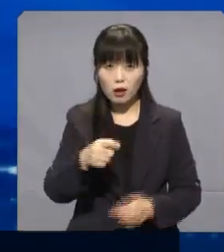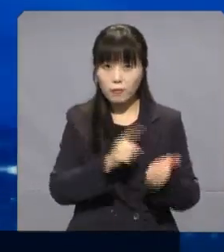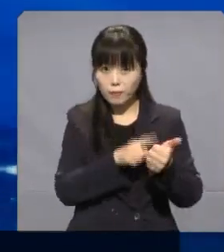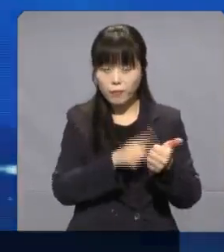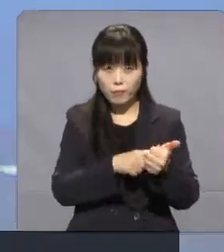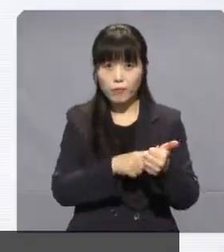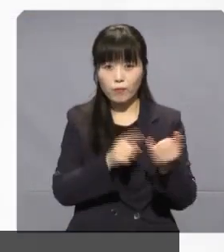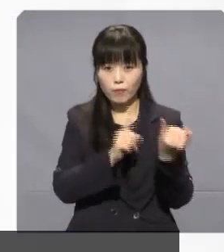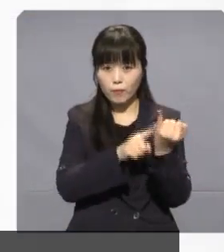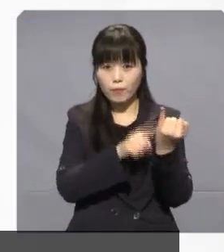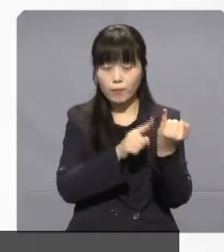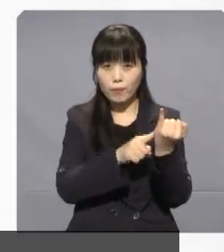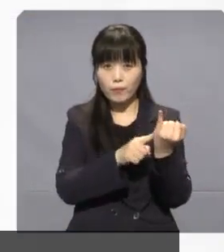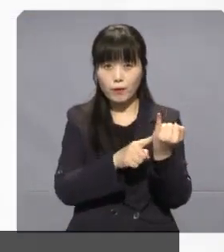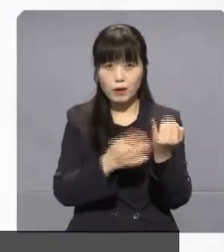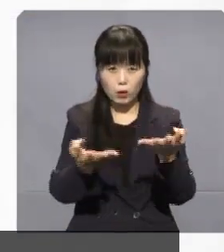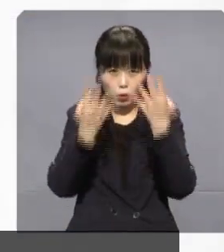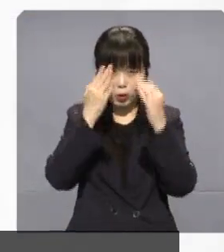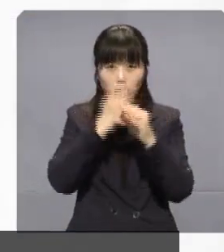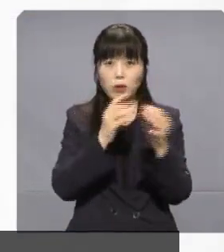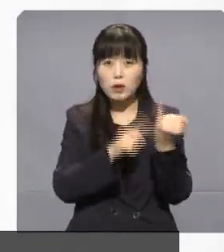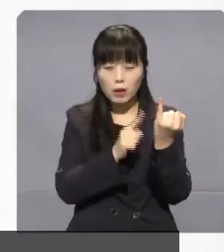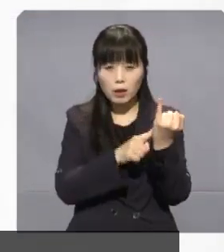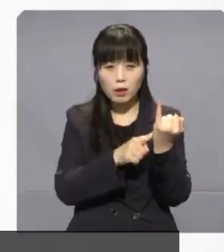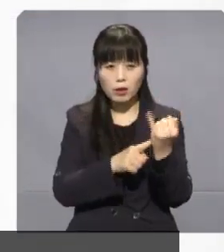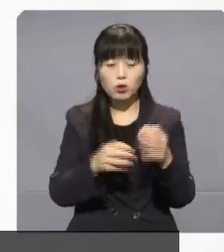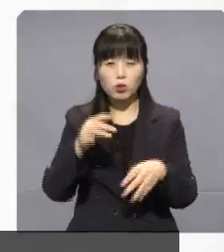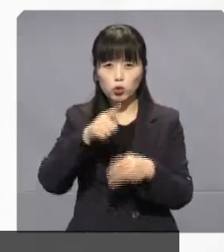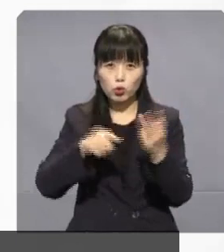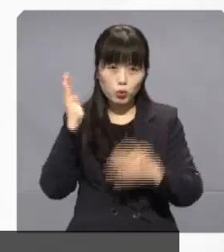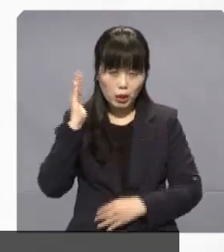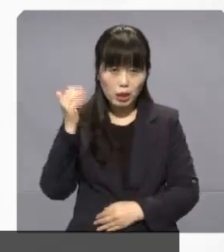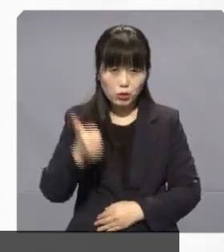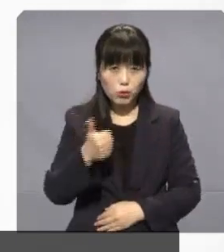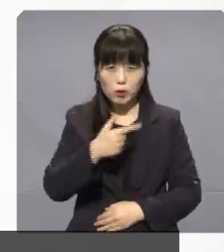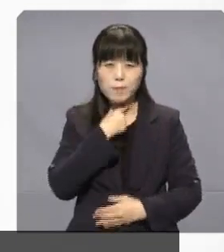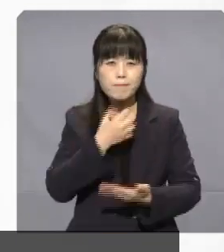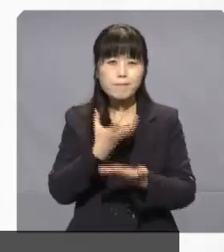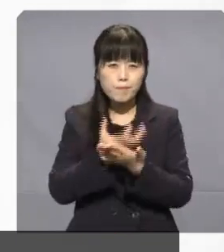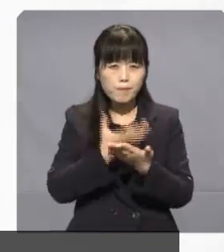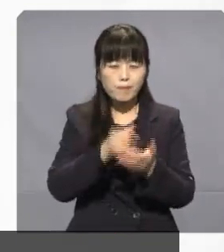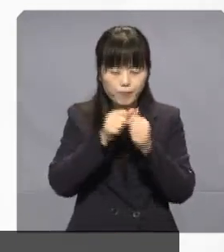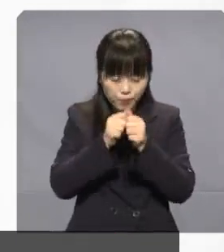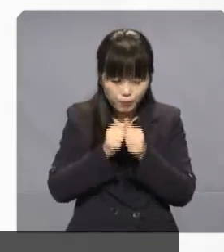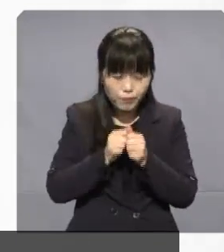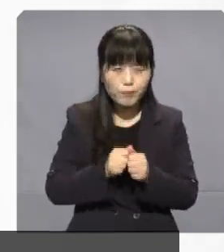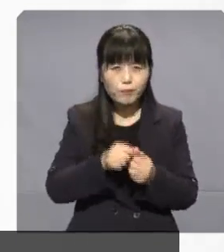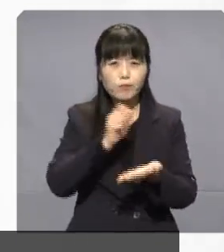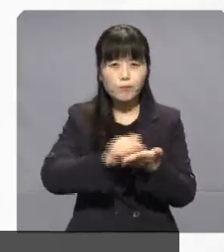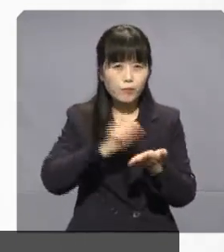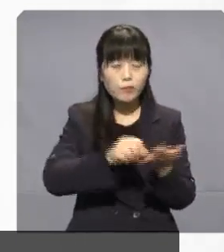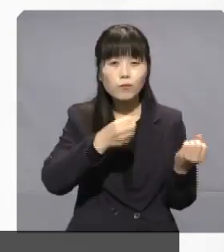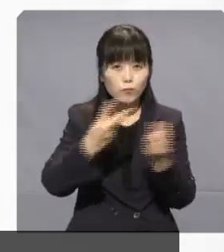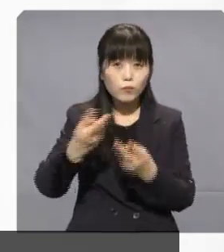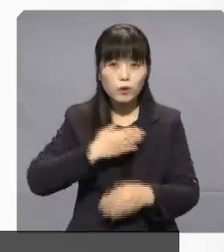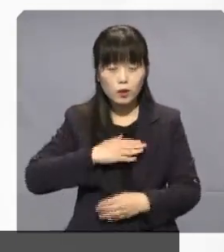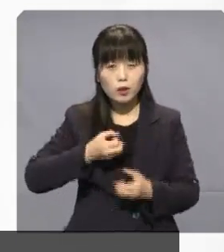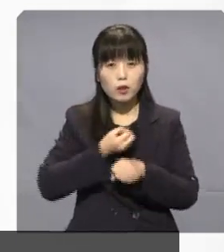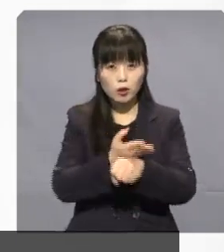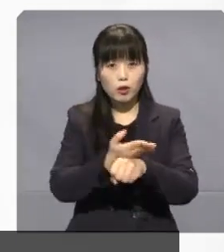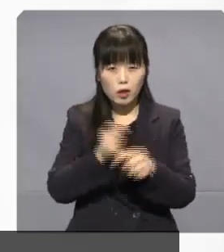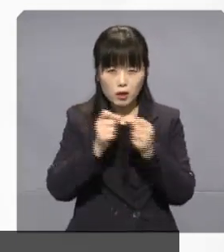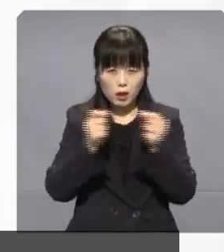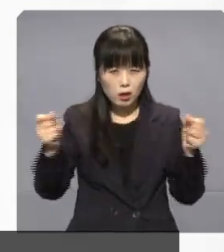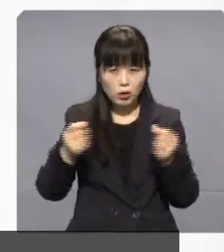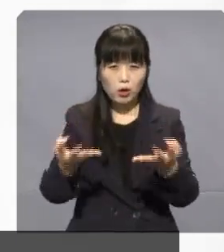사건으로 수감 중인 최순실 씨, 최서원 씨가 윤석열 대통령에게 탄원서를 구구절절히 보낸 것으로 확인됐습니다. 장기간